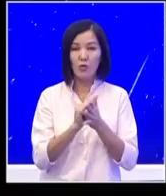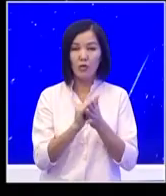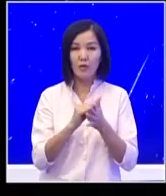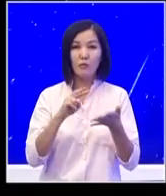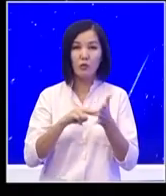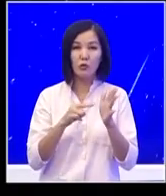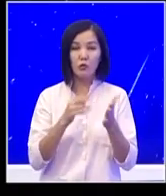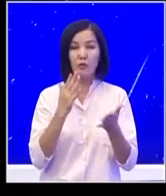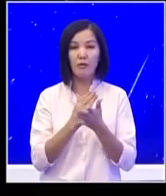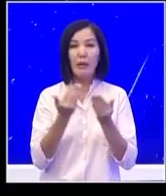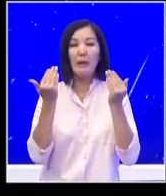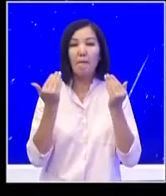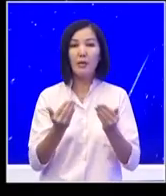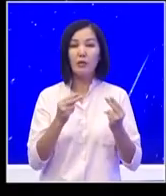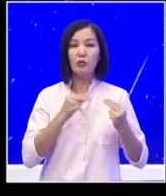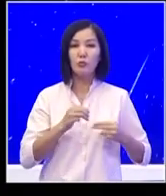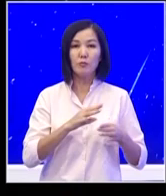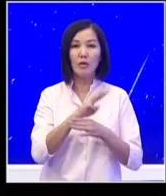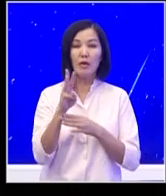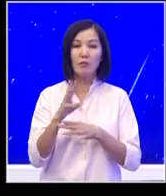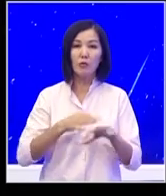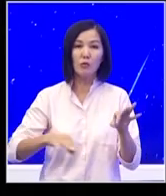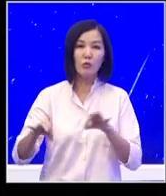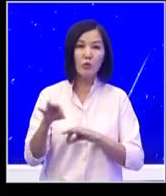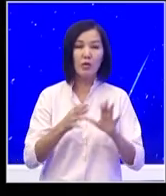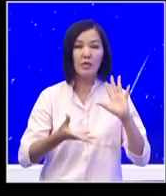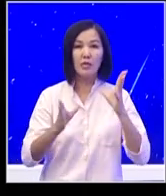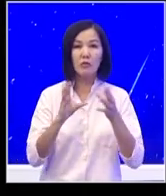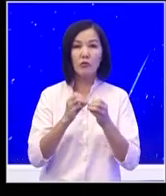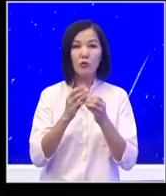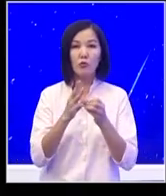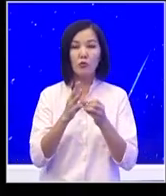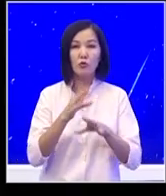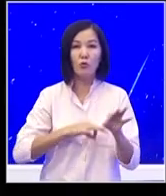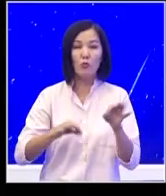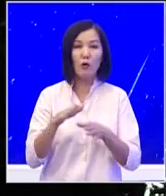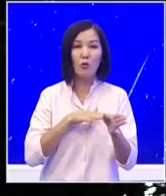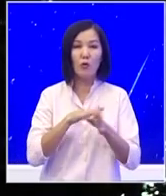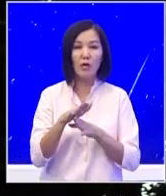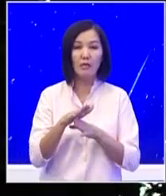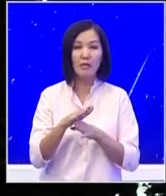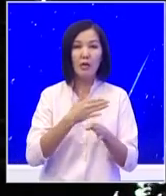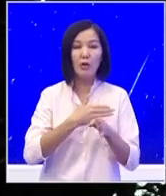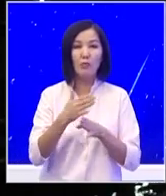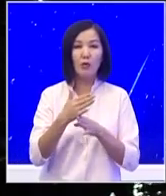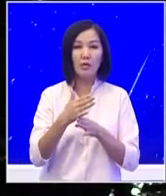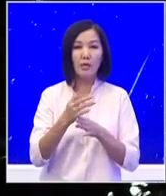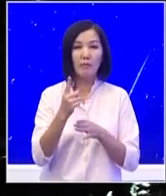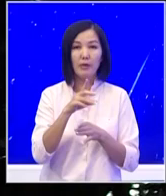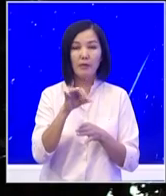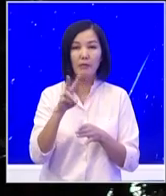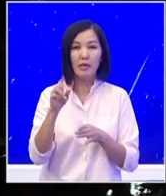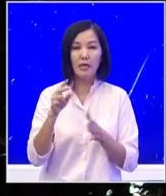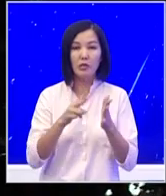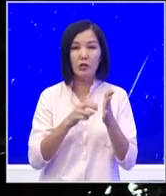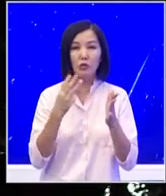бар. Биыл текеліде жұмыспен қамтудың жол картасы бағдарламасымен 13 жоба қолға алынған. Оларға бөлінген қаржы 1 миллиард 837